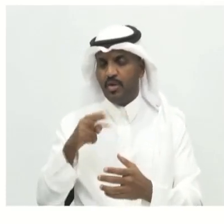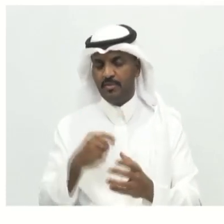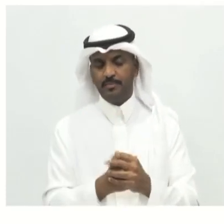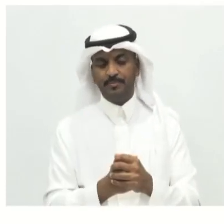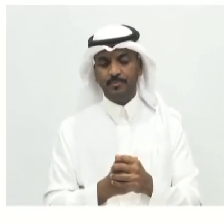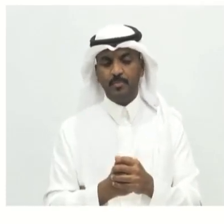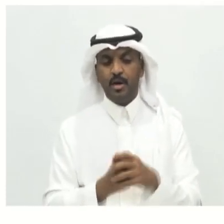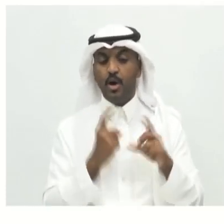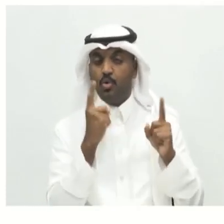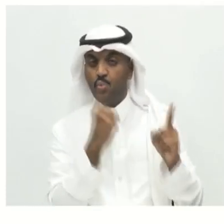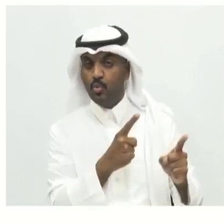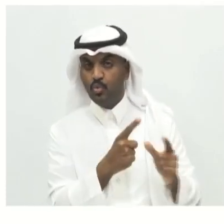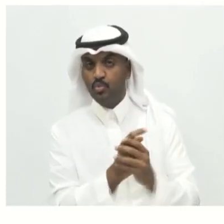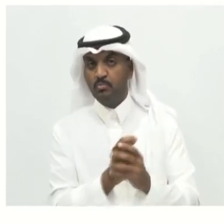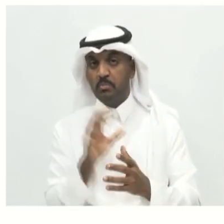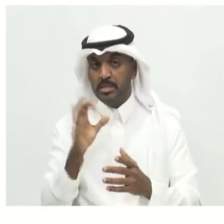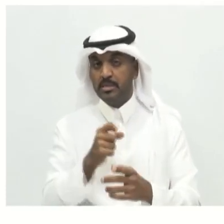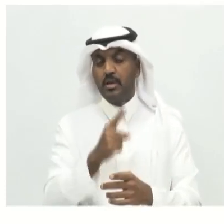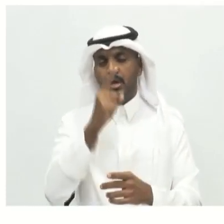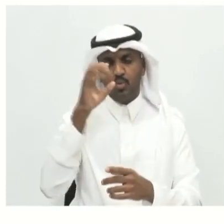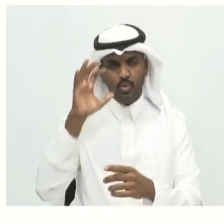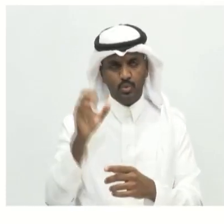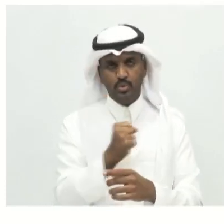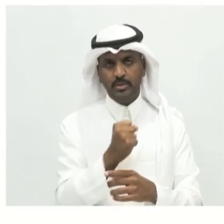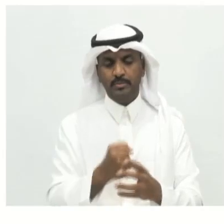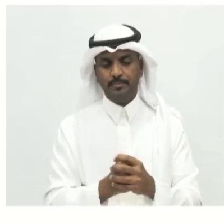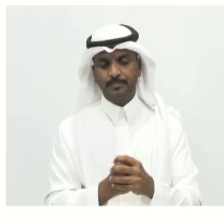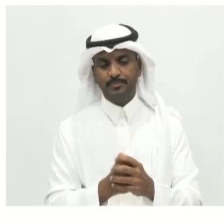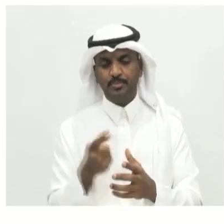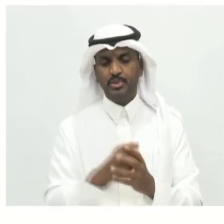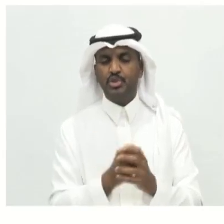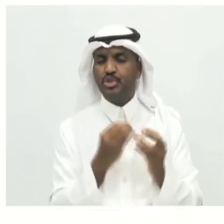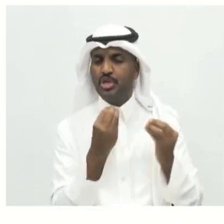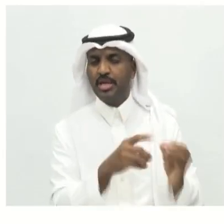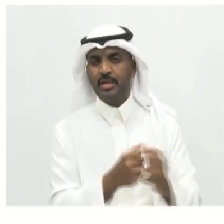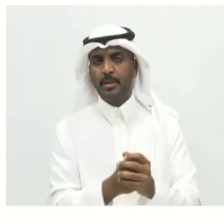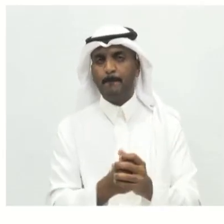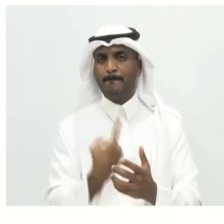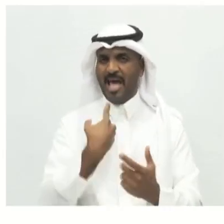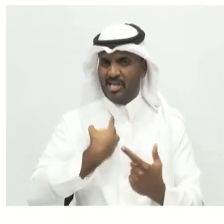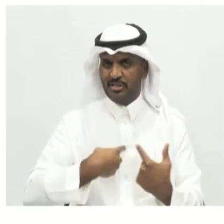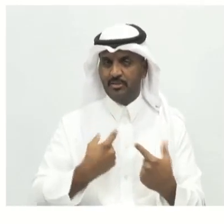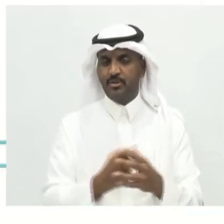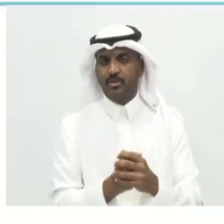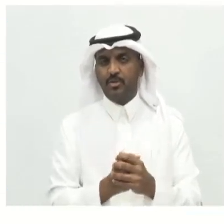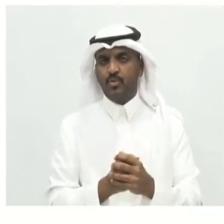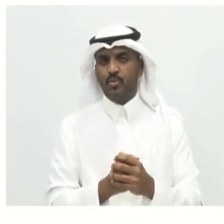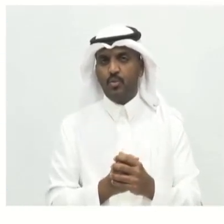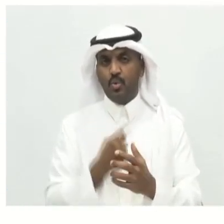اعوذ بعزه الله وقدرتك وقدرته من شر ما اجد واحاذر